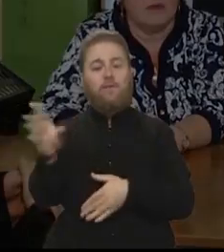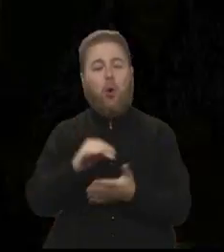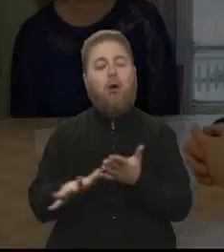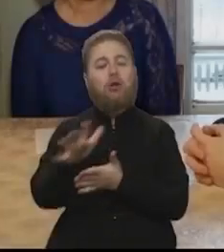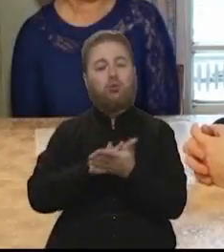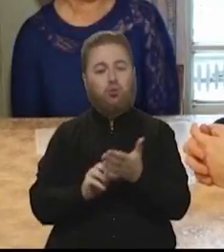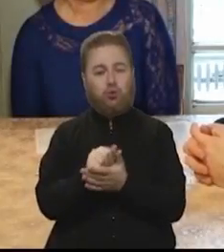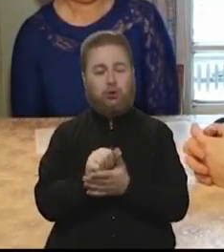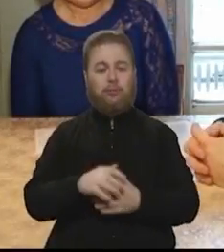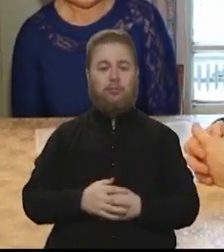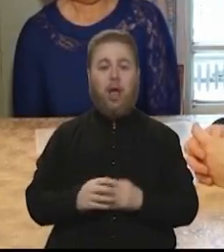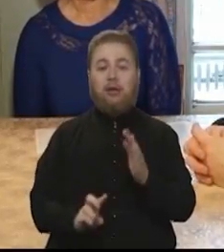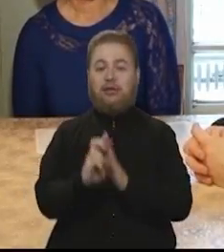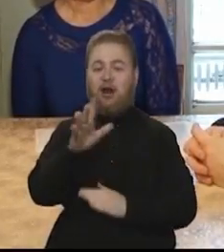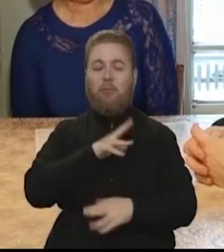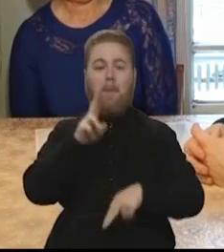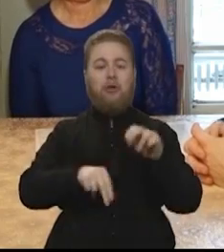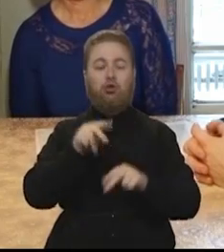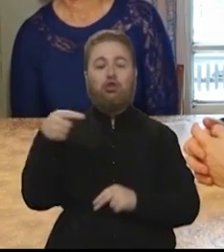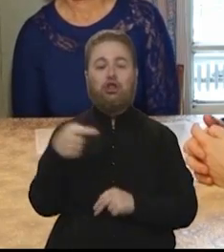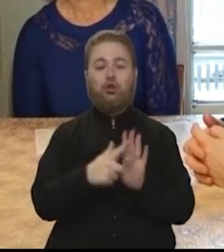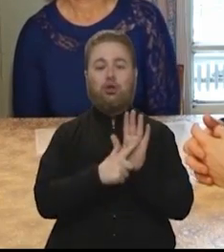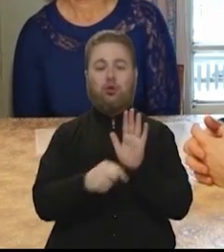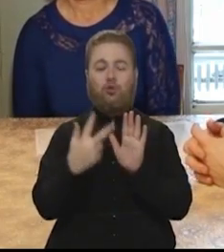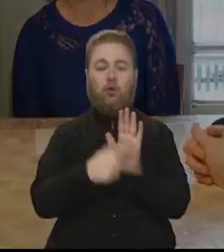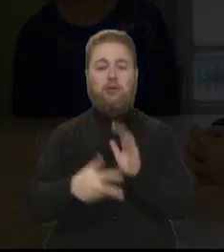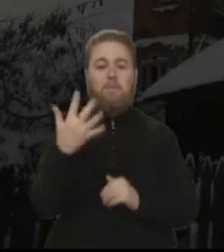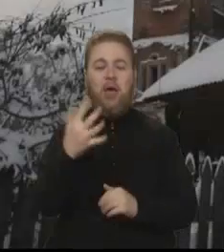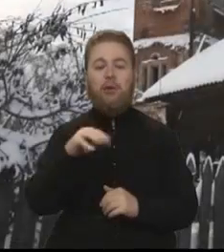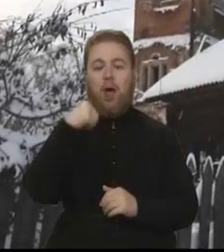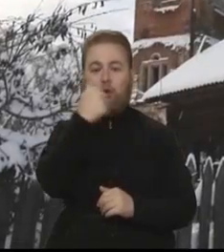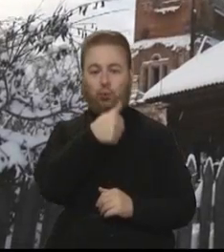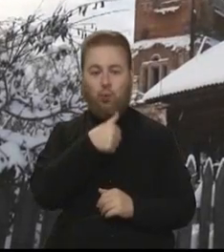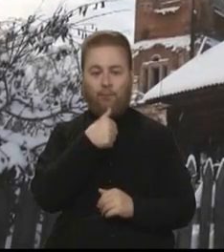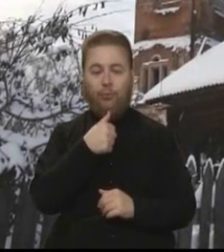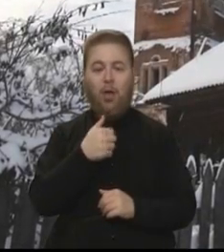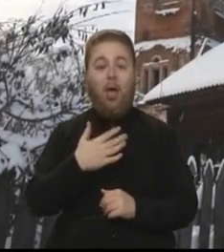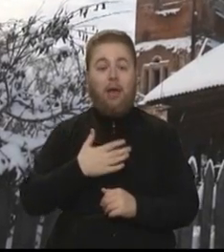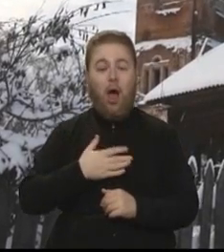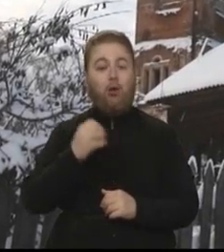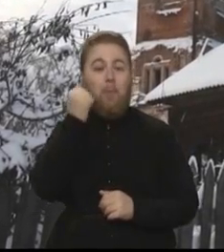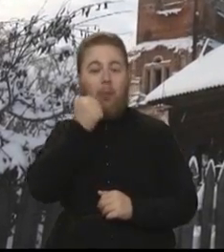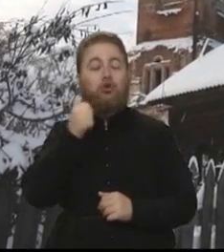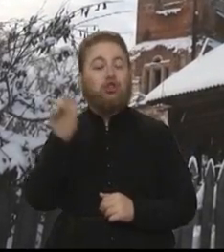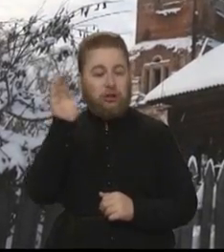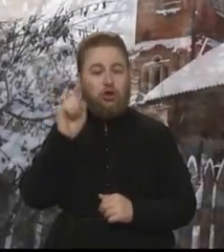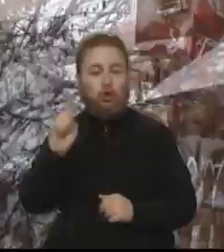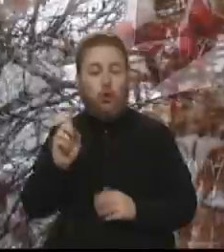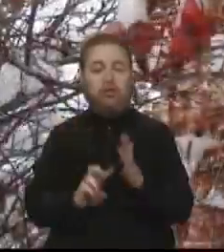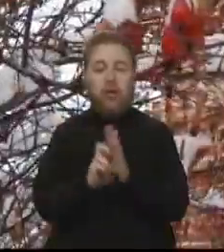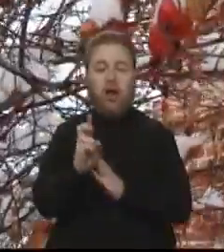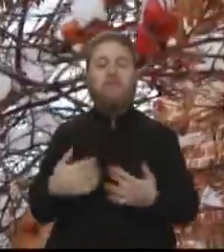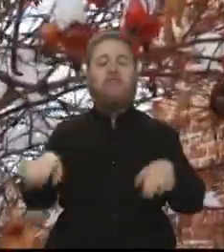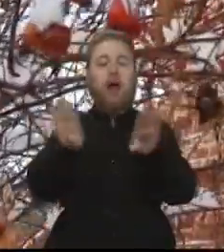разрушено. Церковь была построена в 1785 году. Я от бабушек слышала, что церковь закрыли в